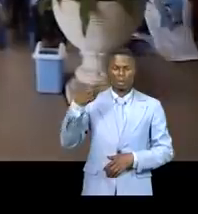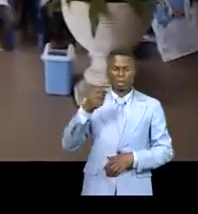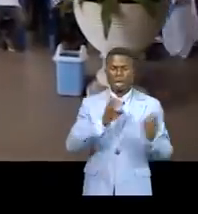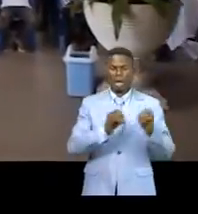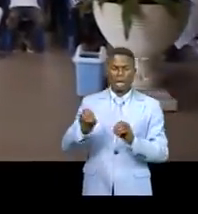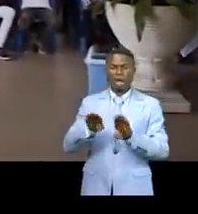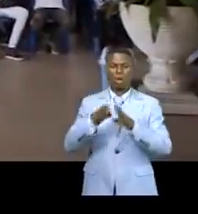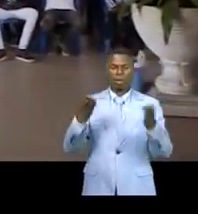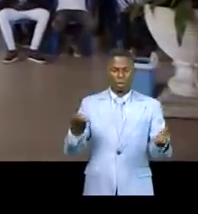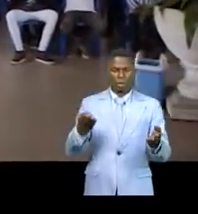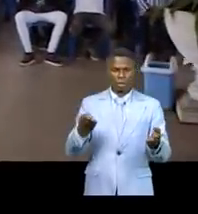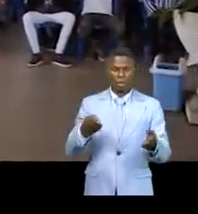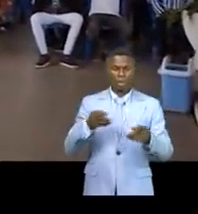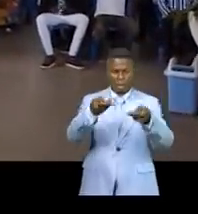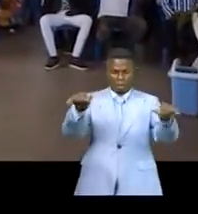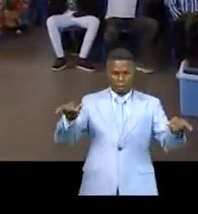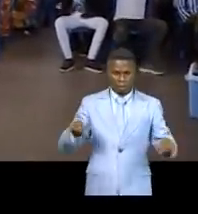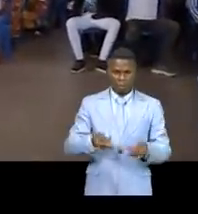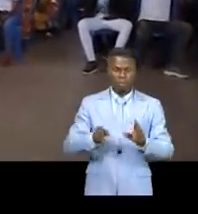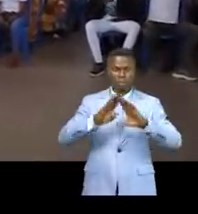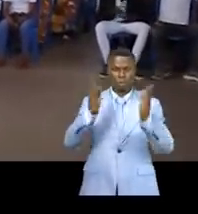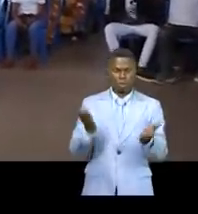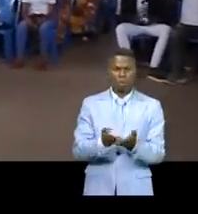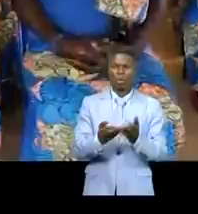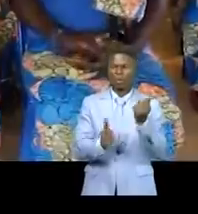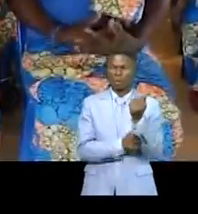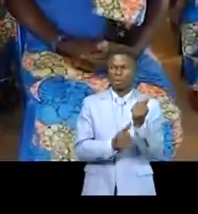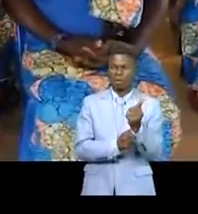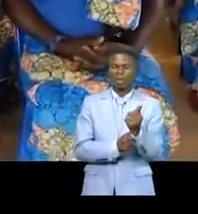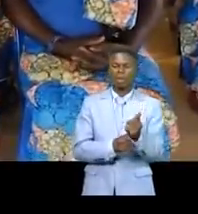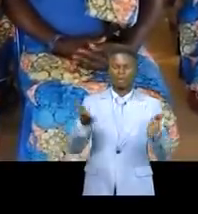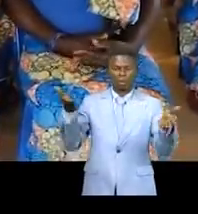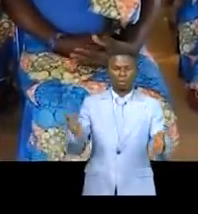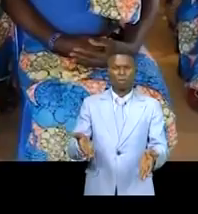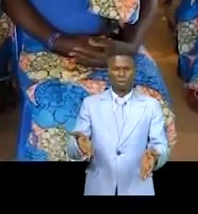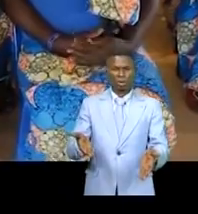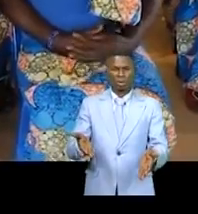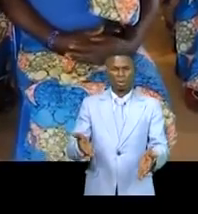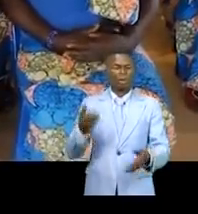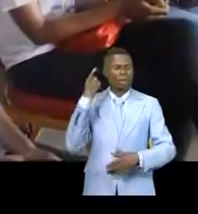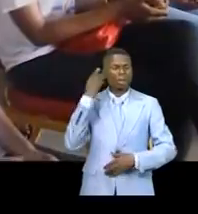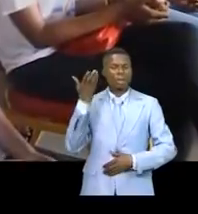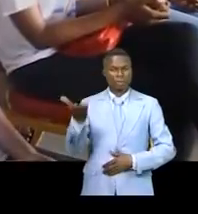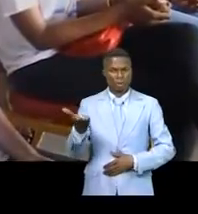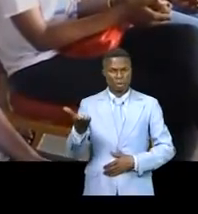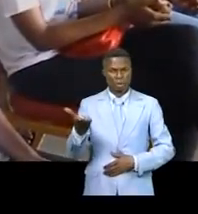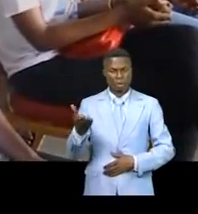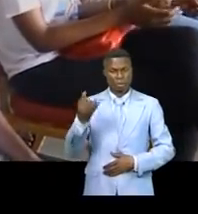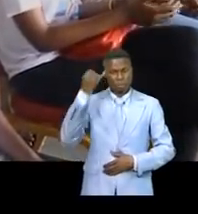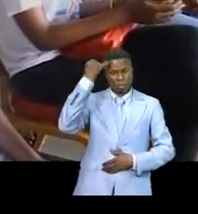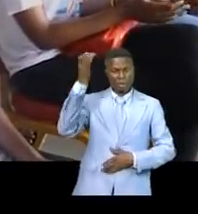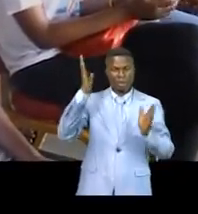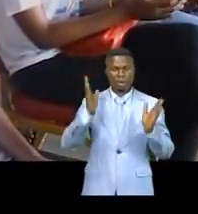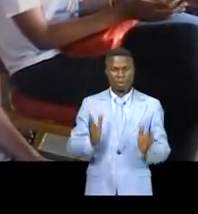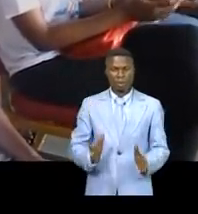cérémonie. Dans cette salle, toutes les catégories d'âge sont mobilisées pour l'écouter. L'initiateur